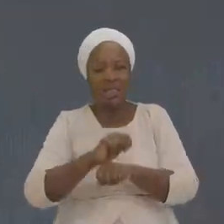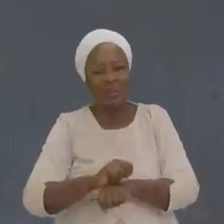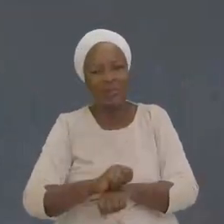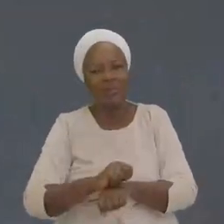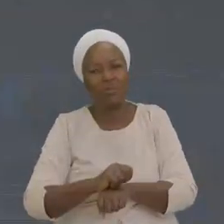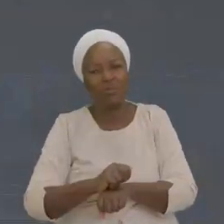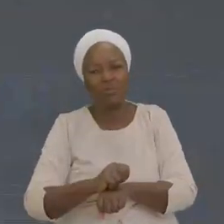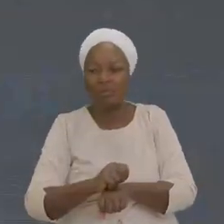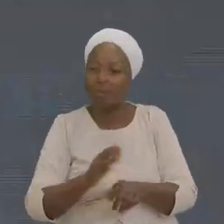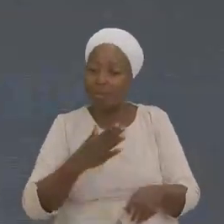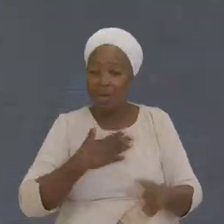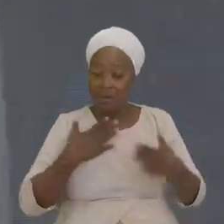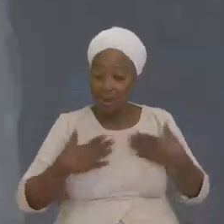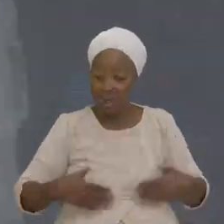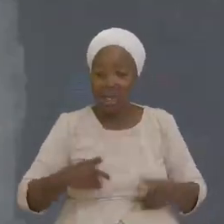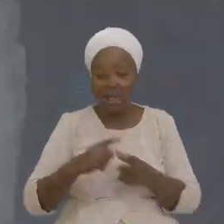purifie mon temple.